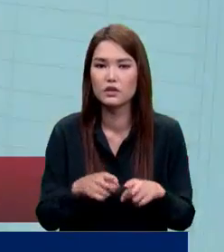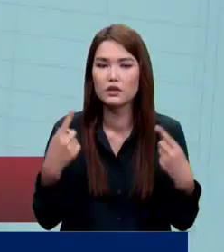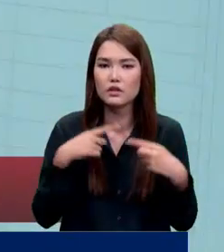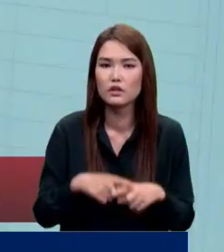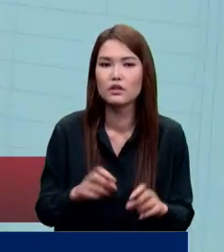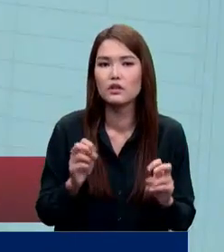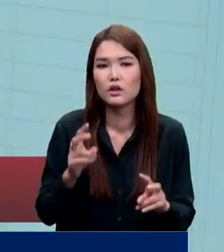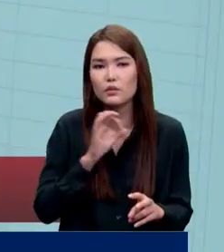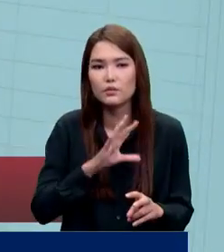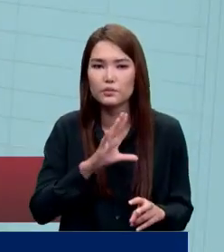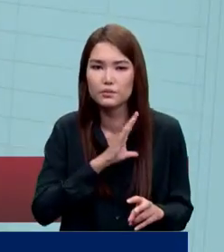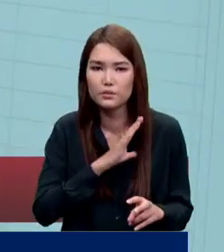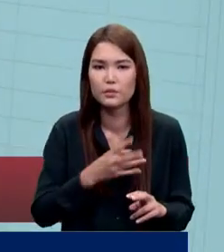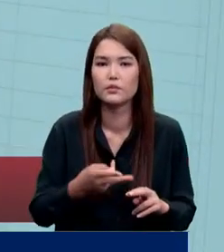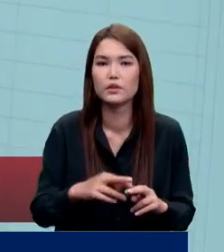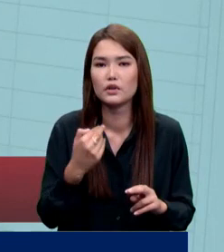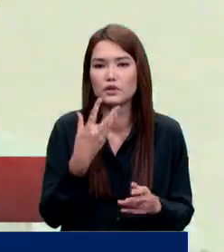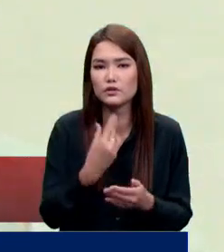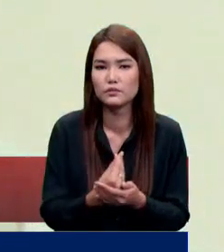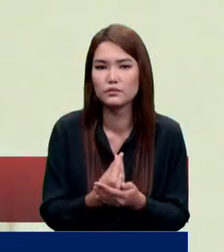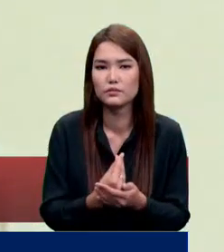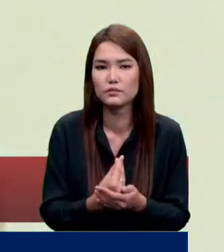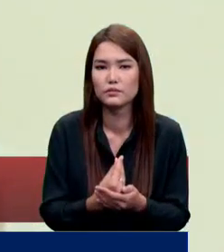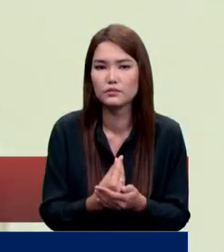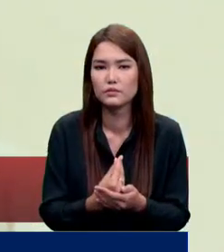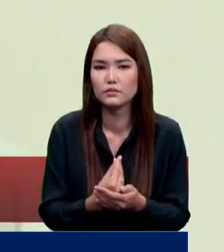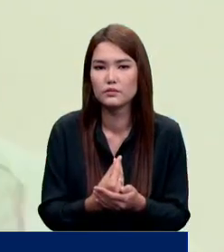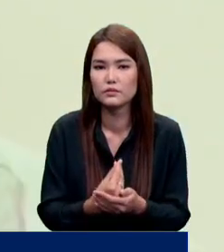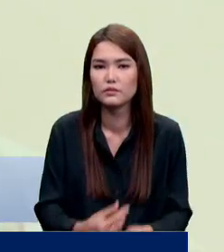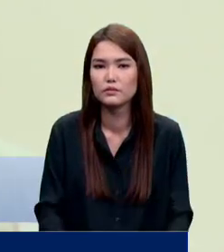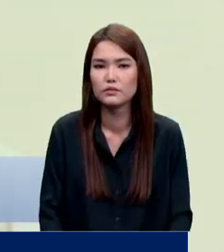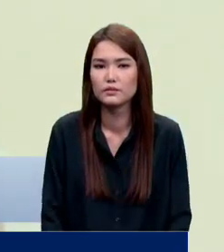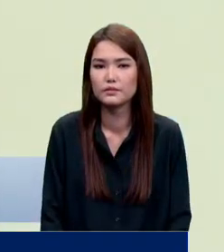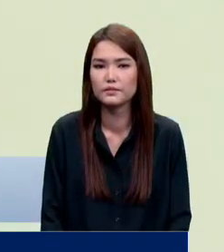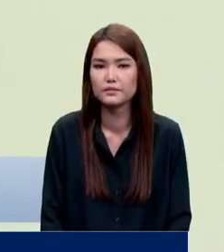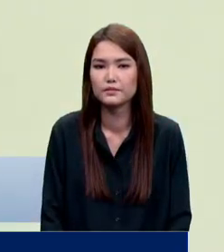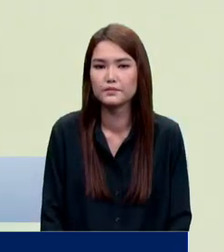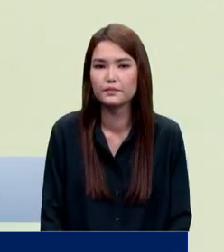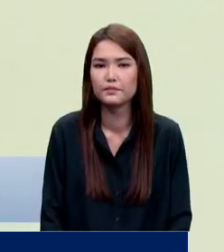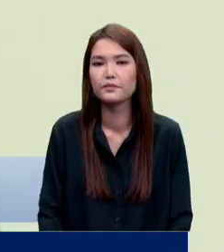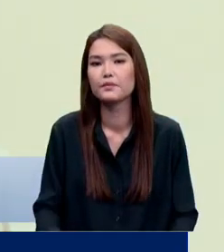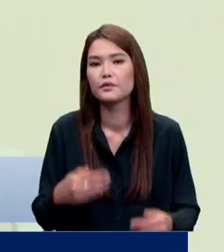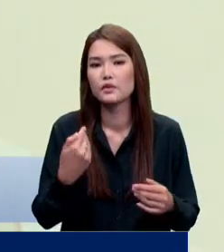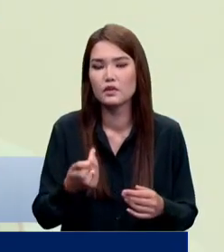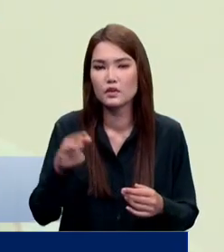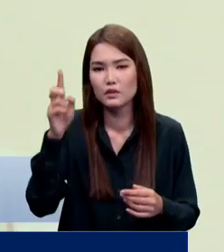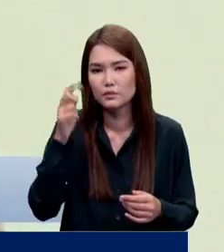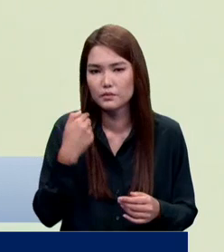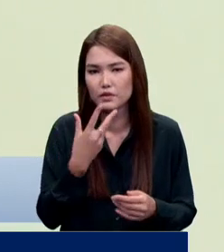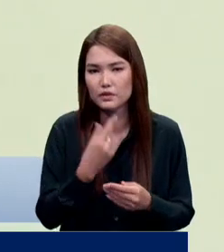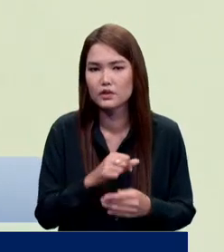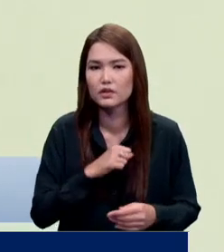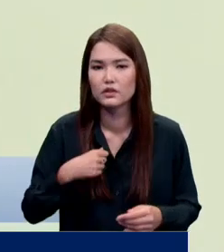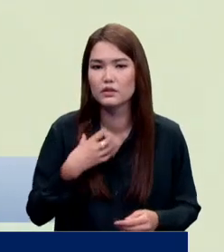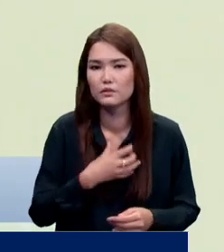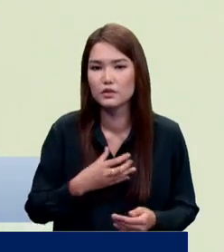керек? Профориентатордың кеңесіне жүгінейік. Мамандықты таңдау кезінде оны басқа адамдарға қарамау керек. Ең